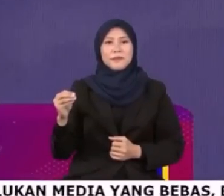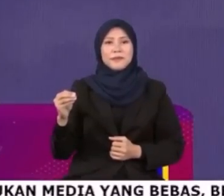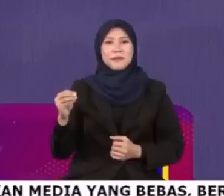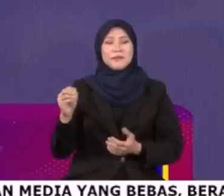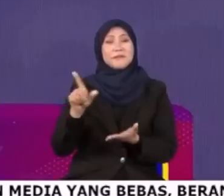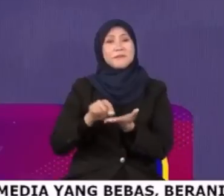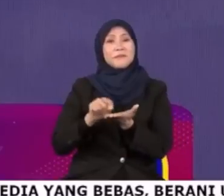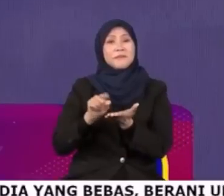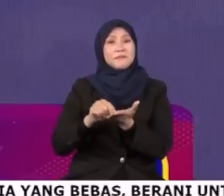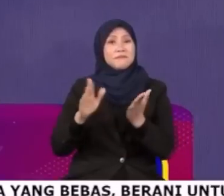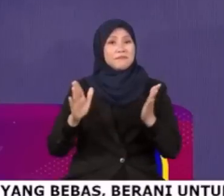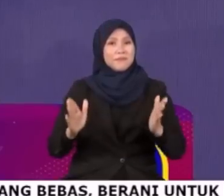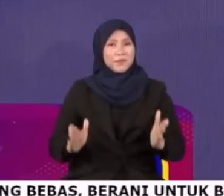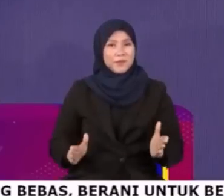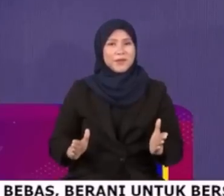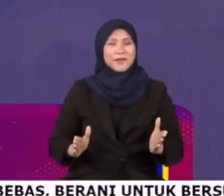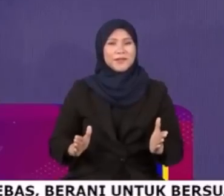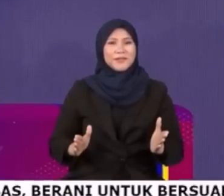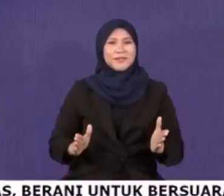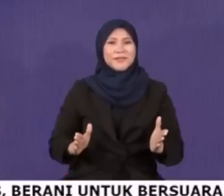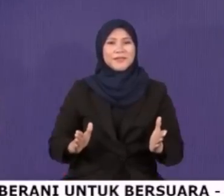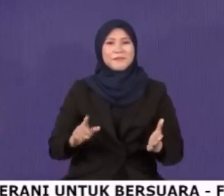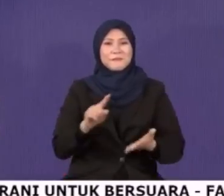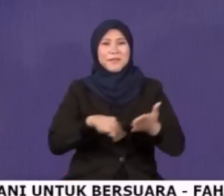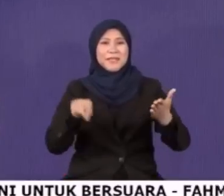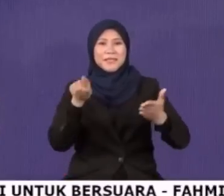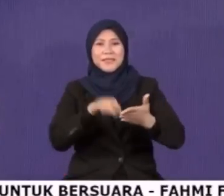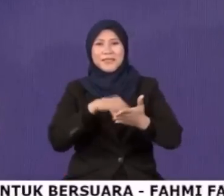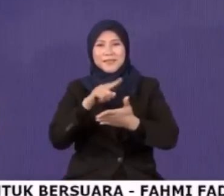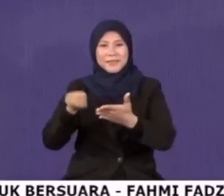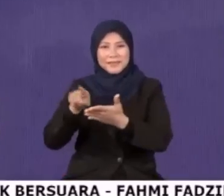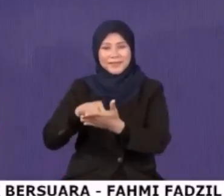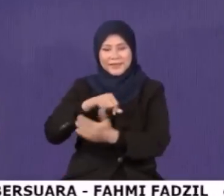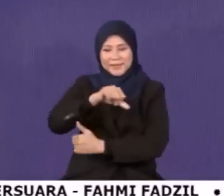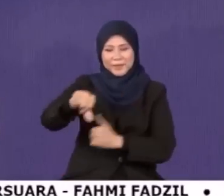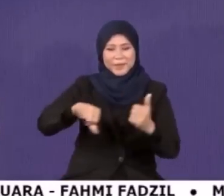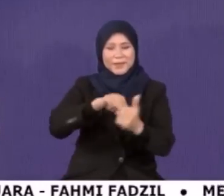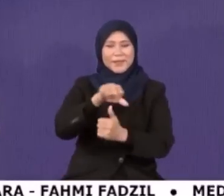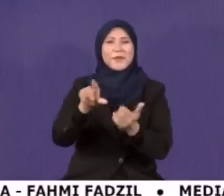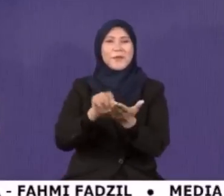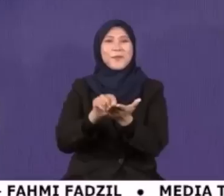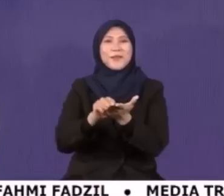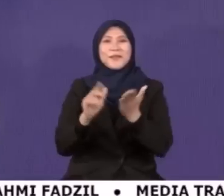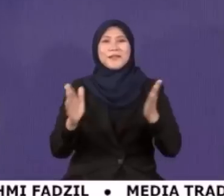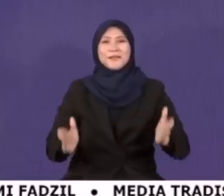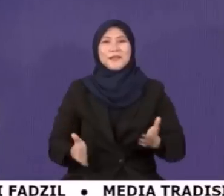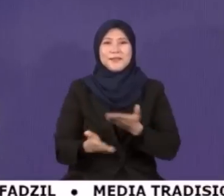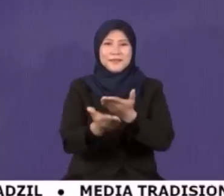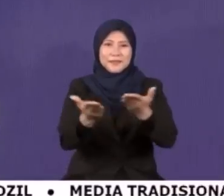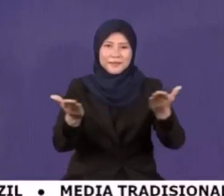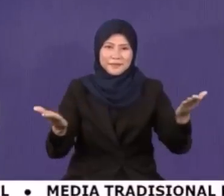pejabat maklumat sosial wartawan yang saya muliakan